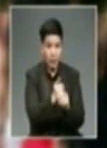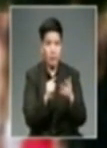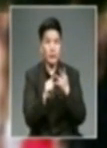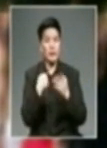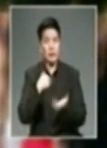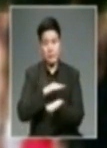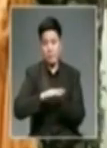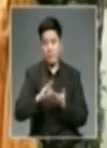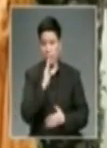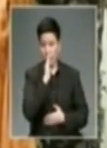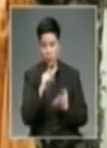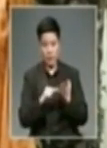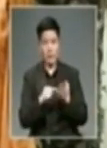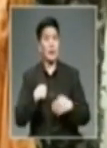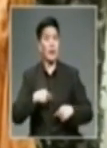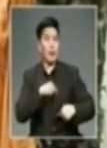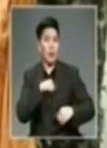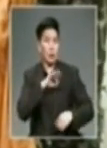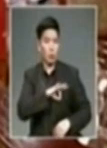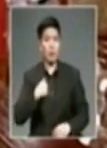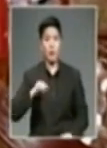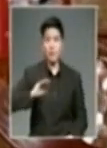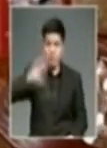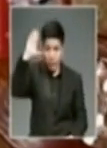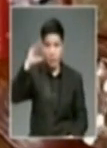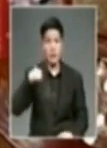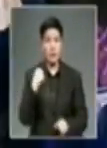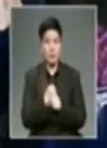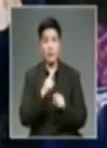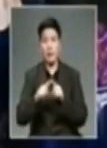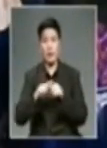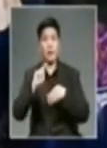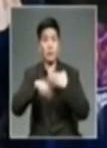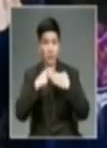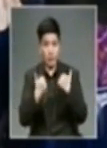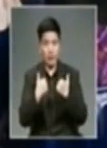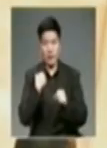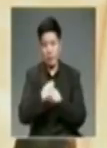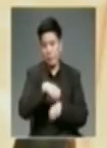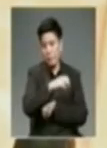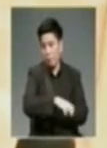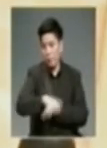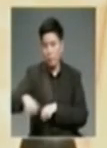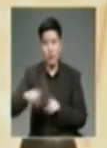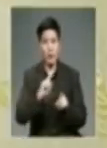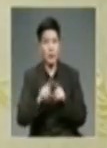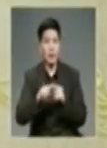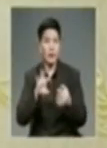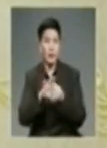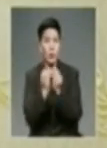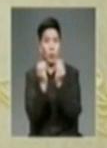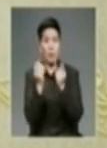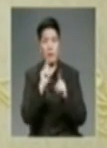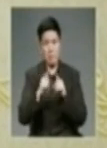อาสารวมทั้งเร่งขยายเครือข่ายชุมชนคุณธรรมและองค์กรหน่วยงานคุณธรรมในทุกพื้นที่ปัจจุบัน